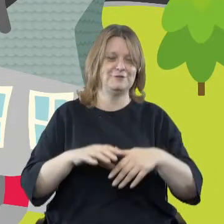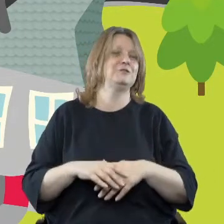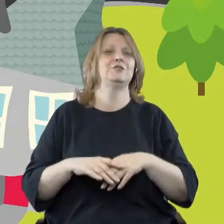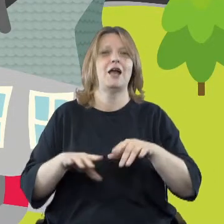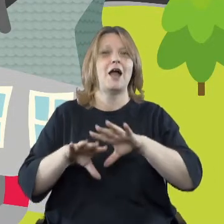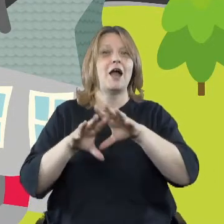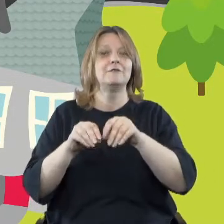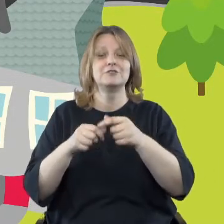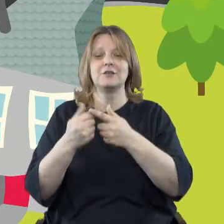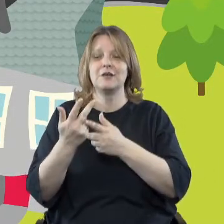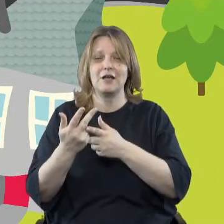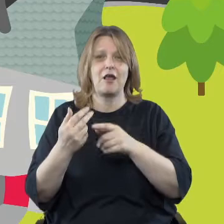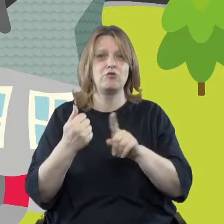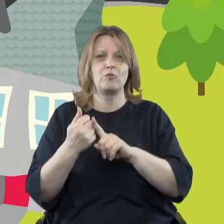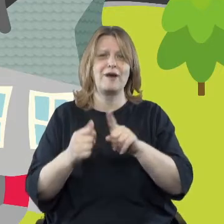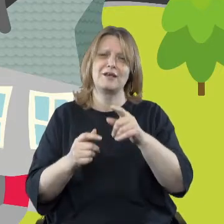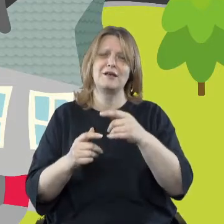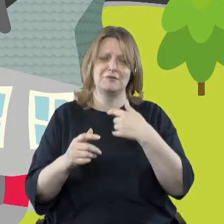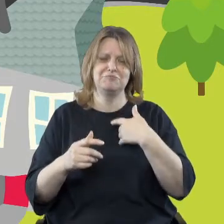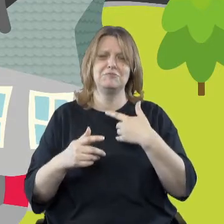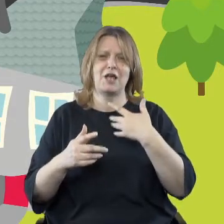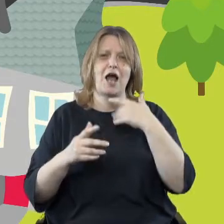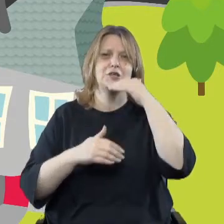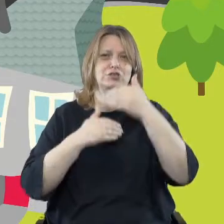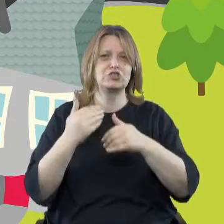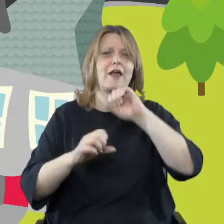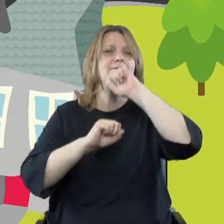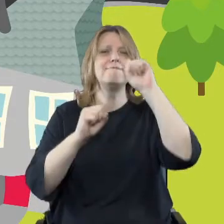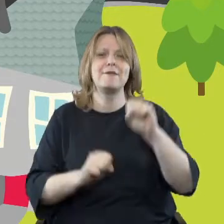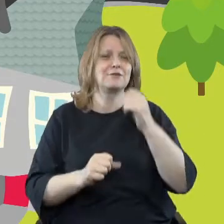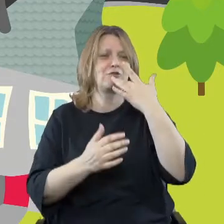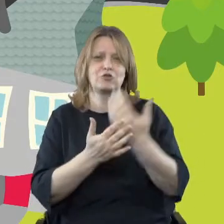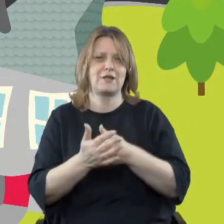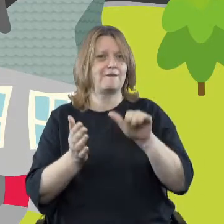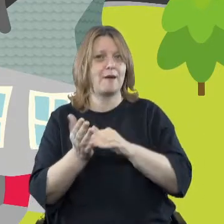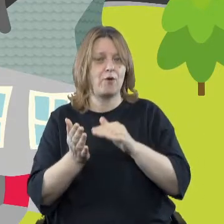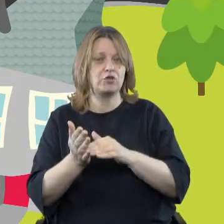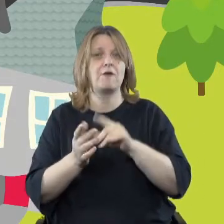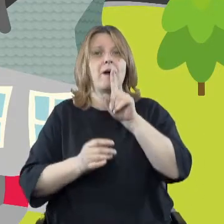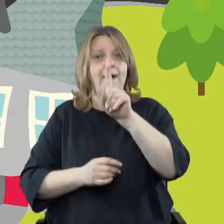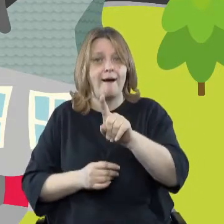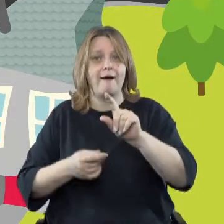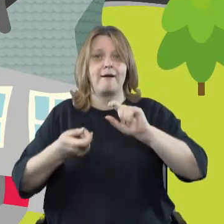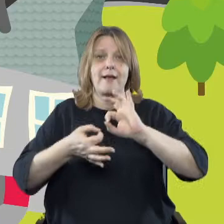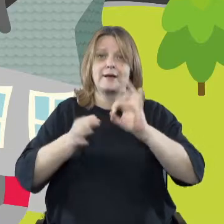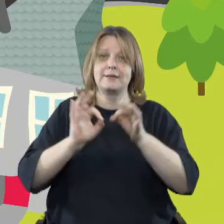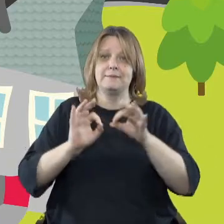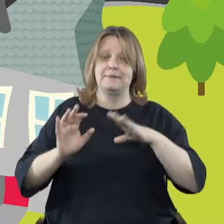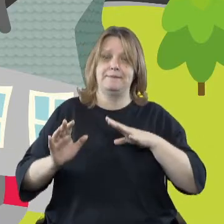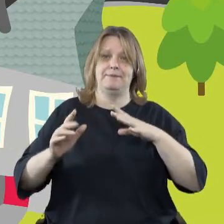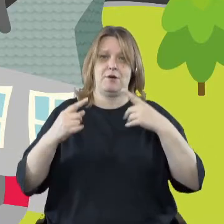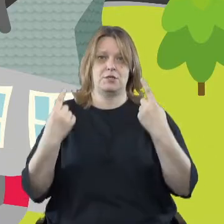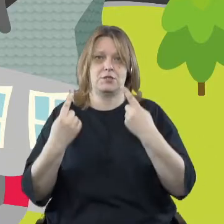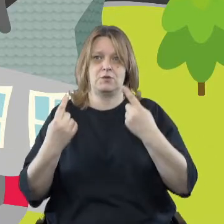oby wam te numery nie były nigdy potrzebne, żebyście nie musieli z nich korzystać, ale jakby doszło do jakiejś sytuacji,